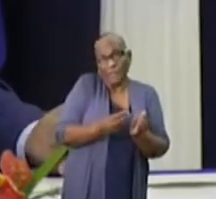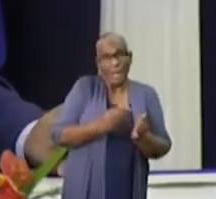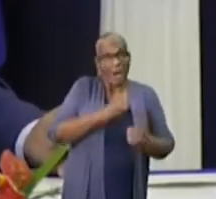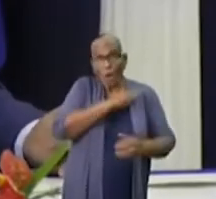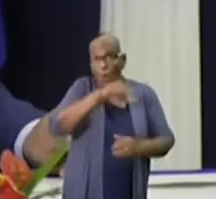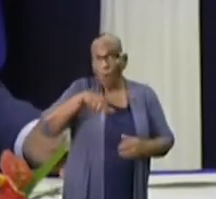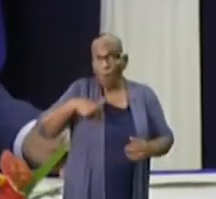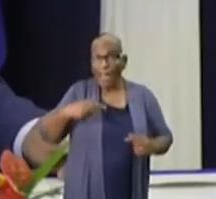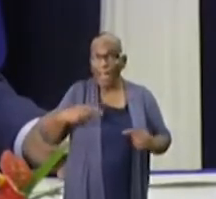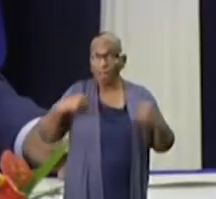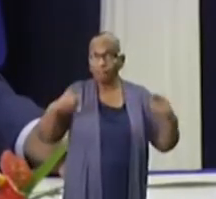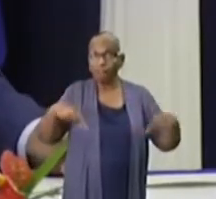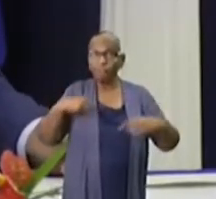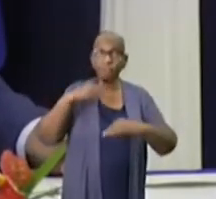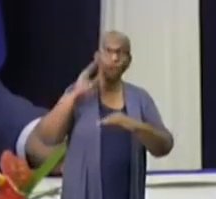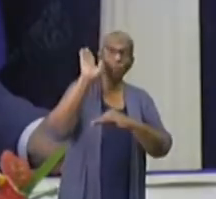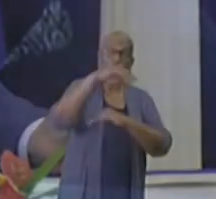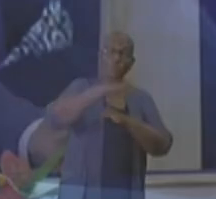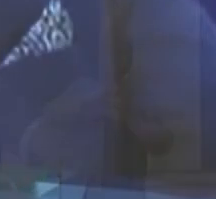reizen.